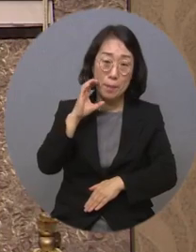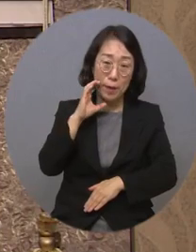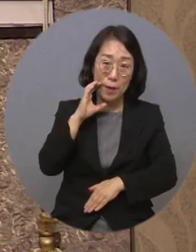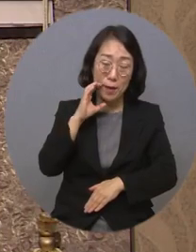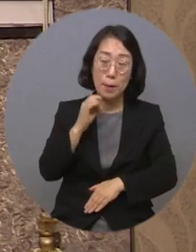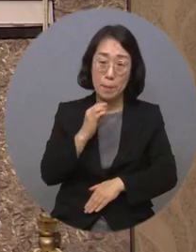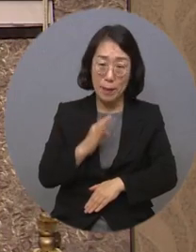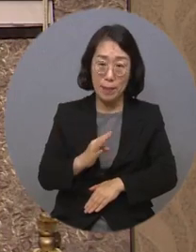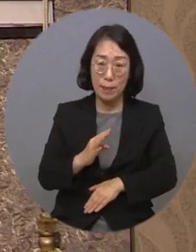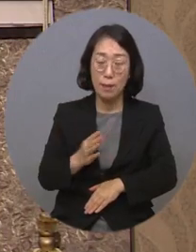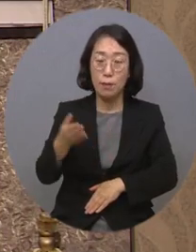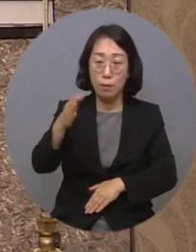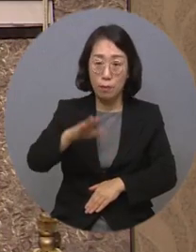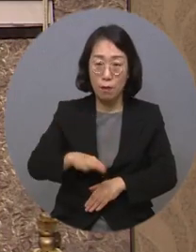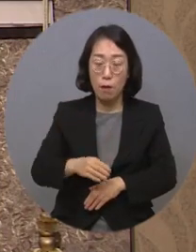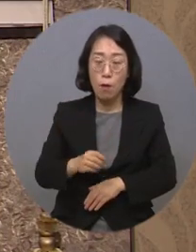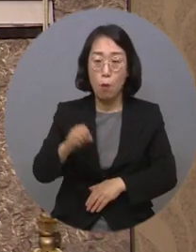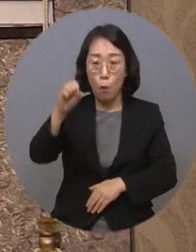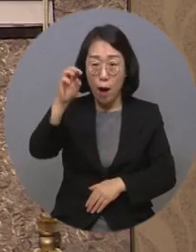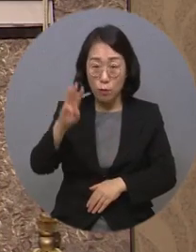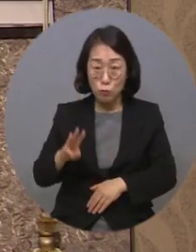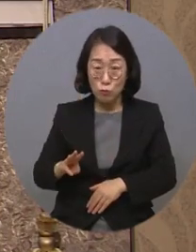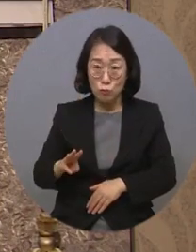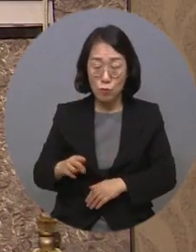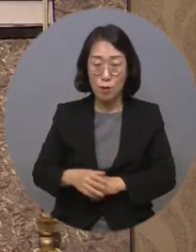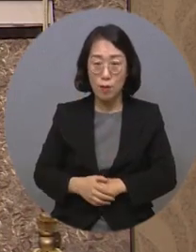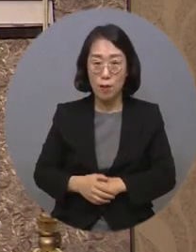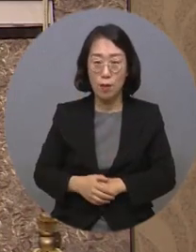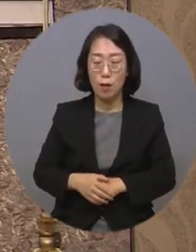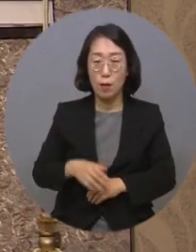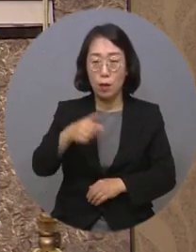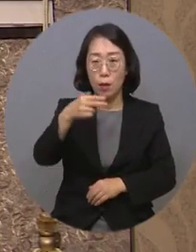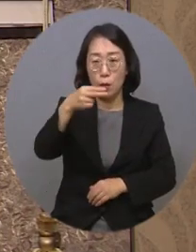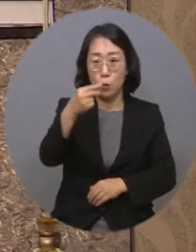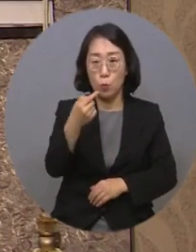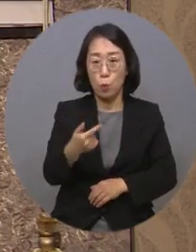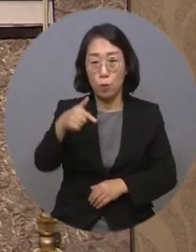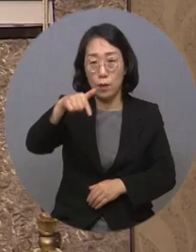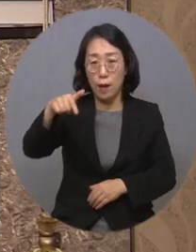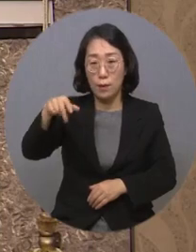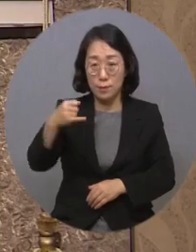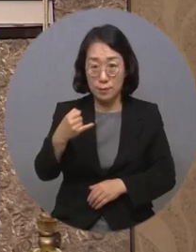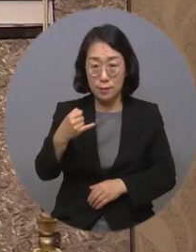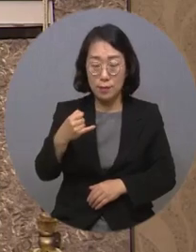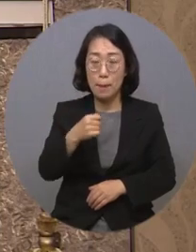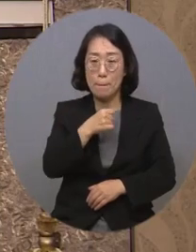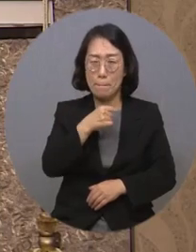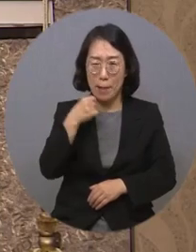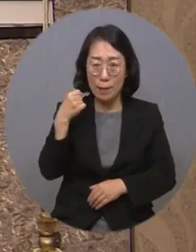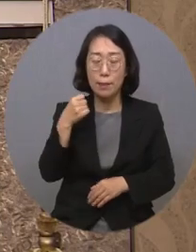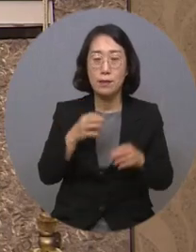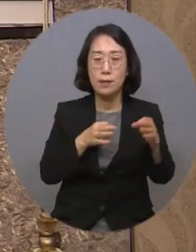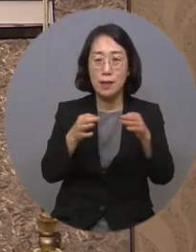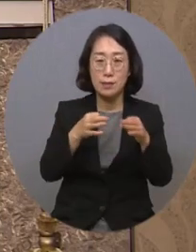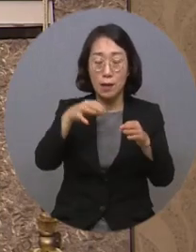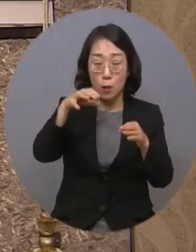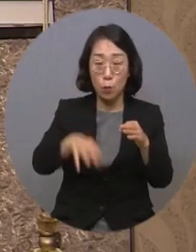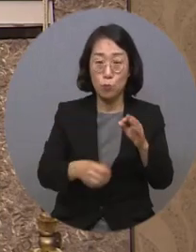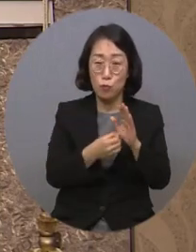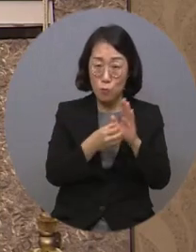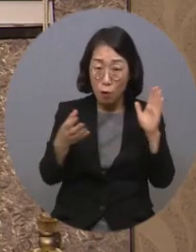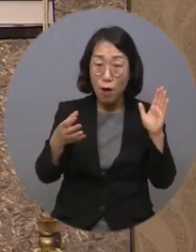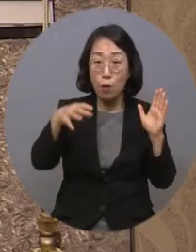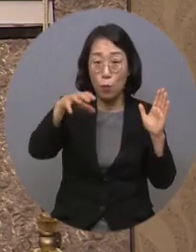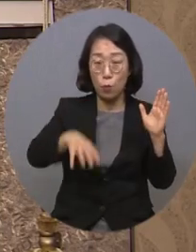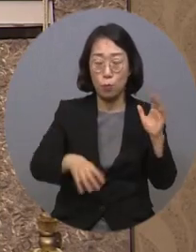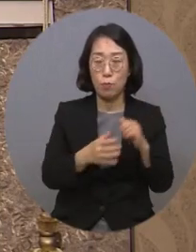시작을 했는데, 그 광주에 유명한 맛집이, 돈가스 맛집이 있어요. 네. 그 사장님하고 어떻게 개인적으로 아는 사이인데, 네. 그분이,